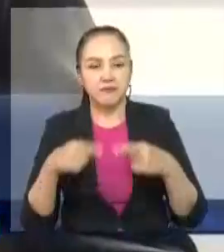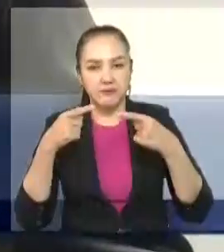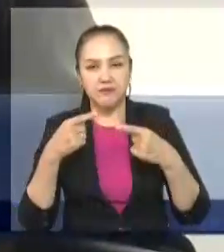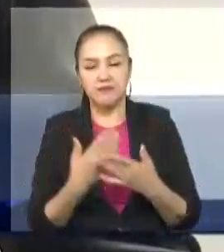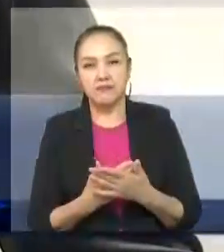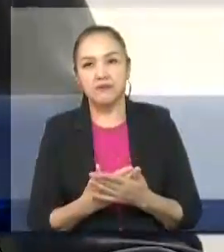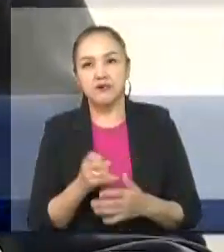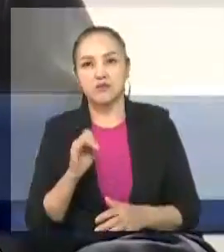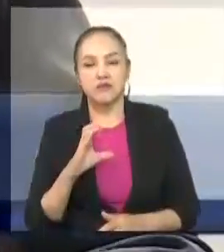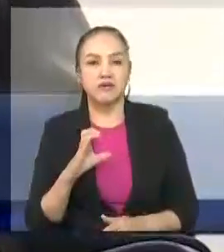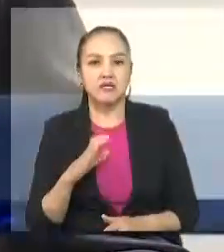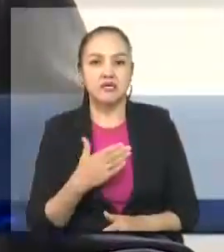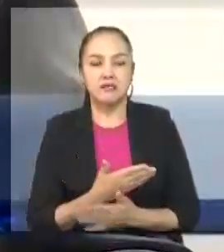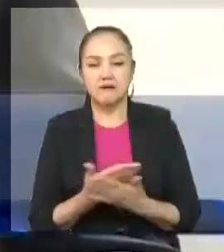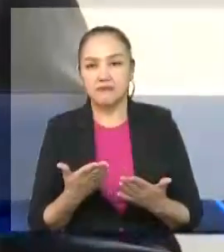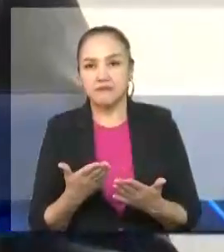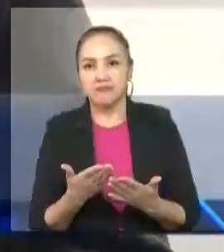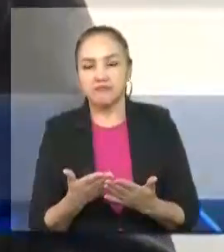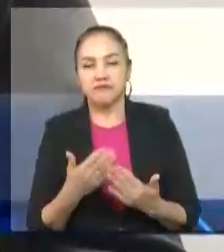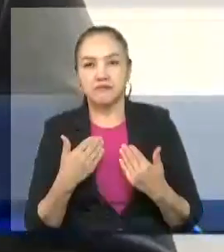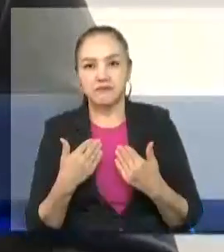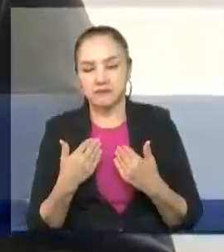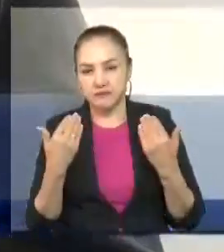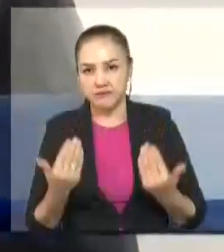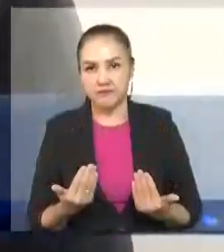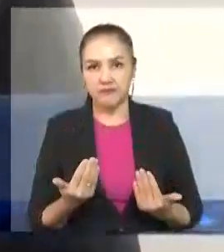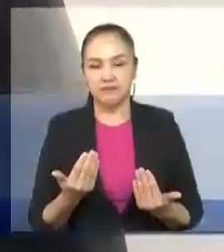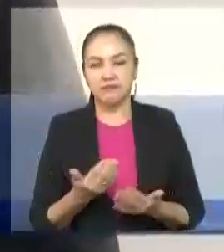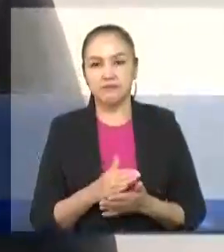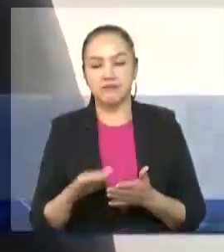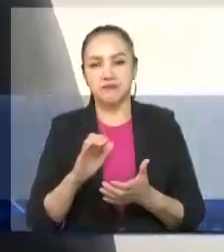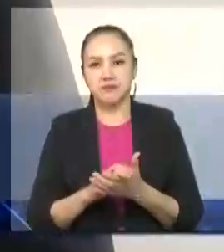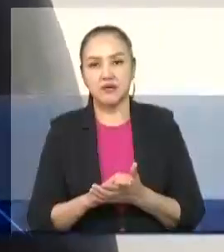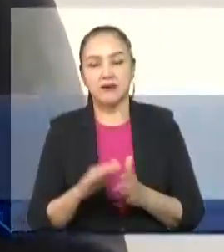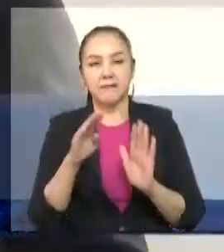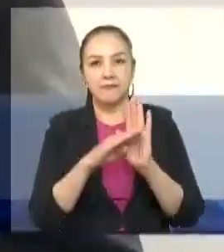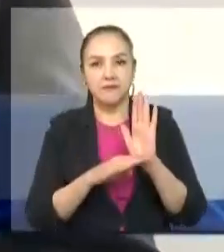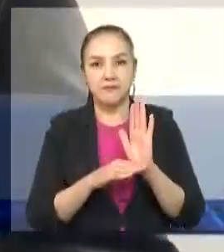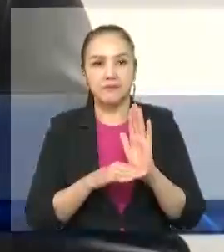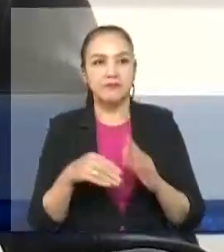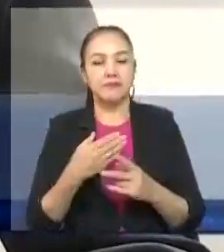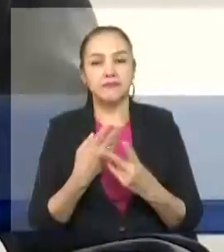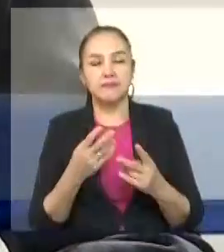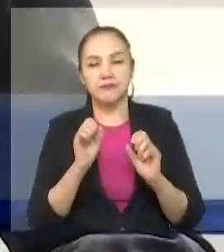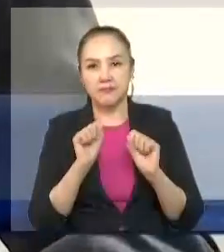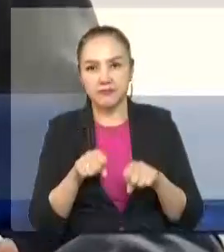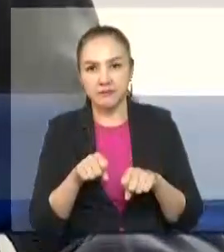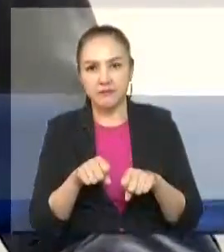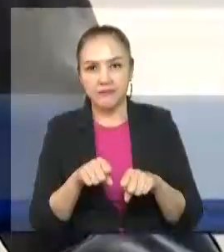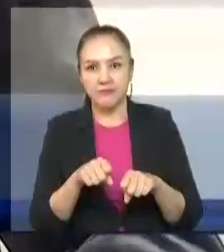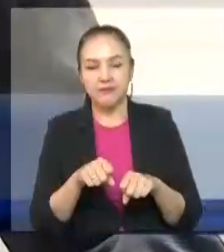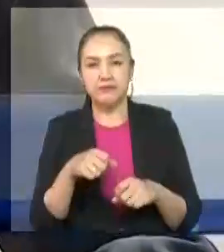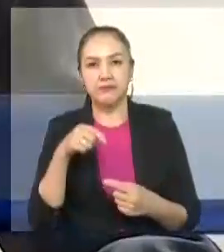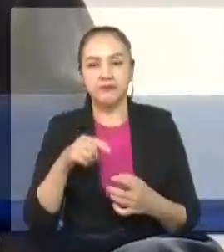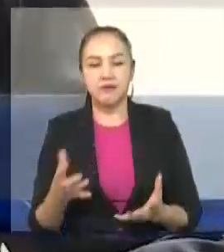социальный статус и их благосостояние. Даже вот сейчас на конкурсе мы хотим представить программу, благодаря которой можно... которая